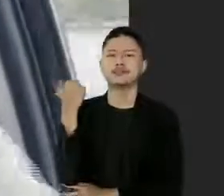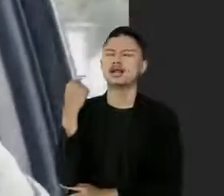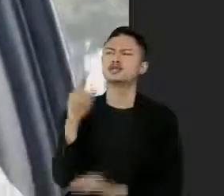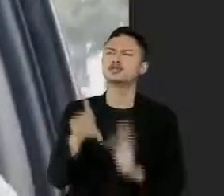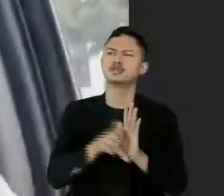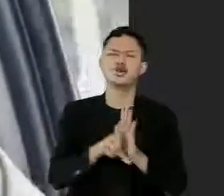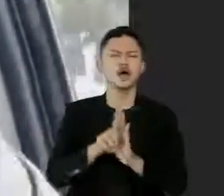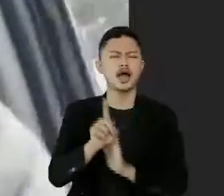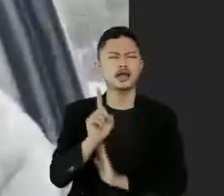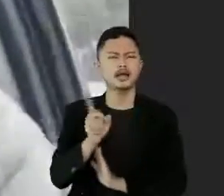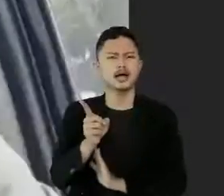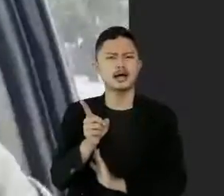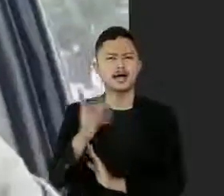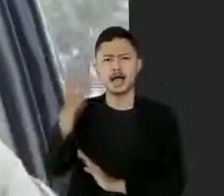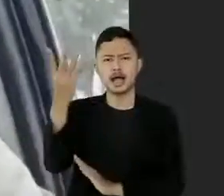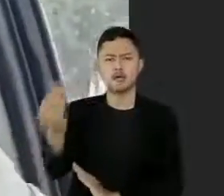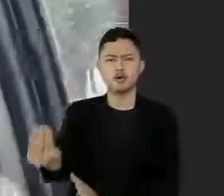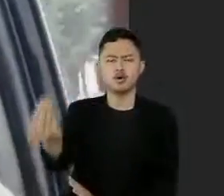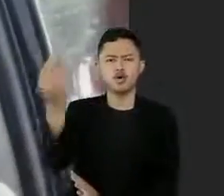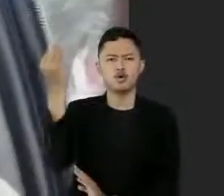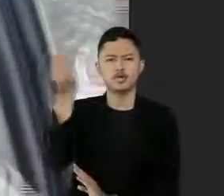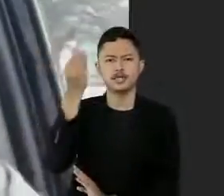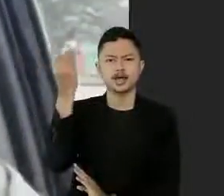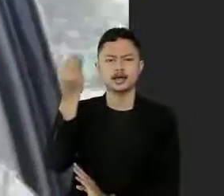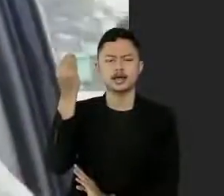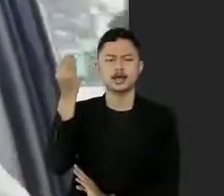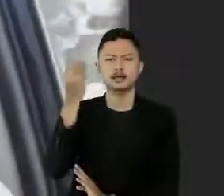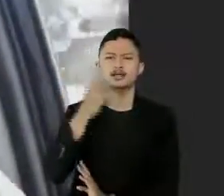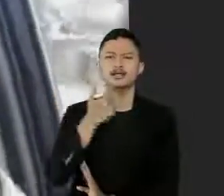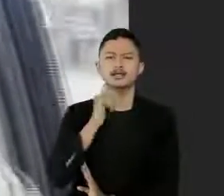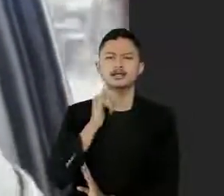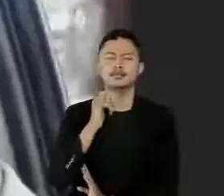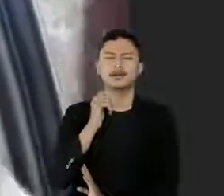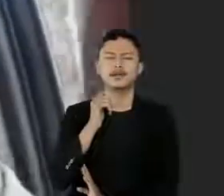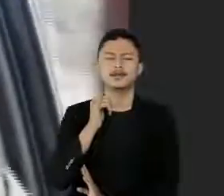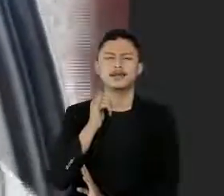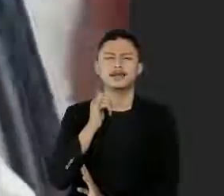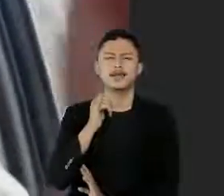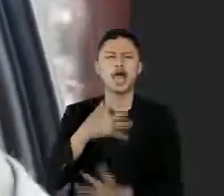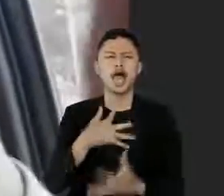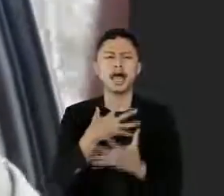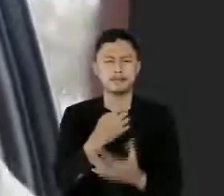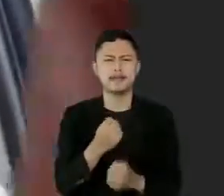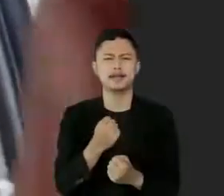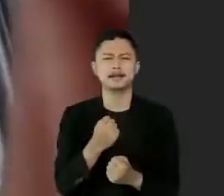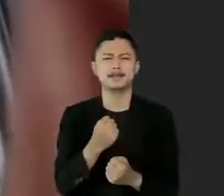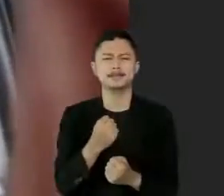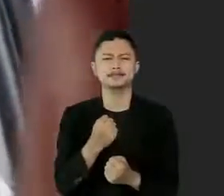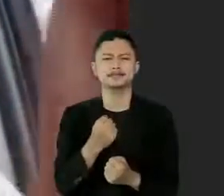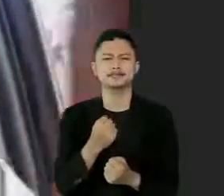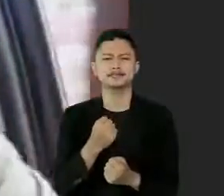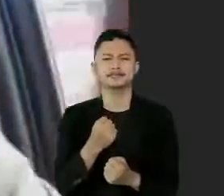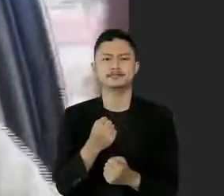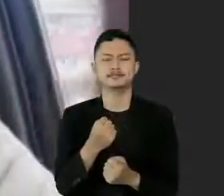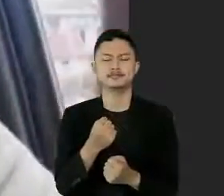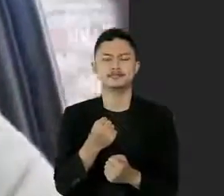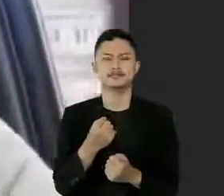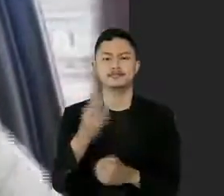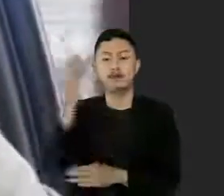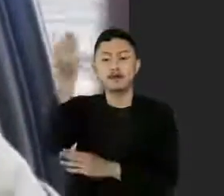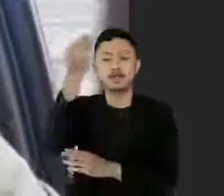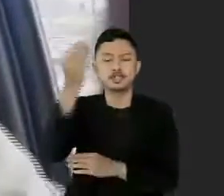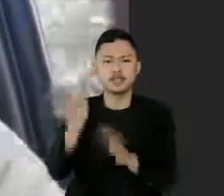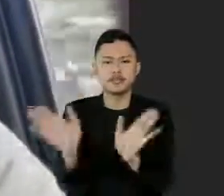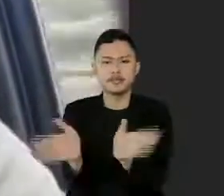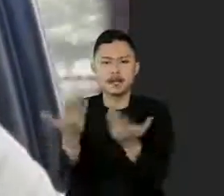pada saat desa wisata ini menjadi sebuah harapan bangkitnya kembali